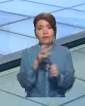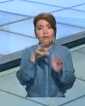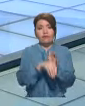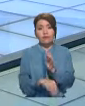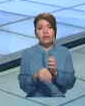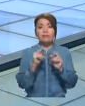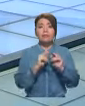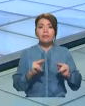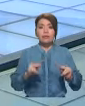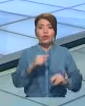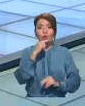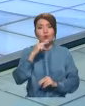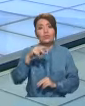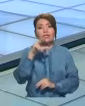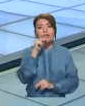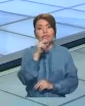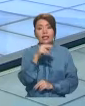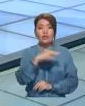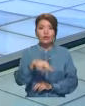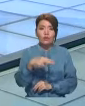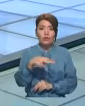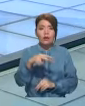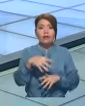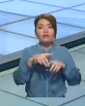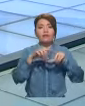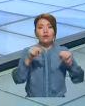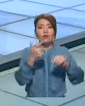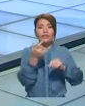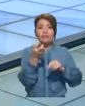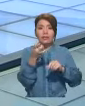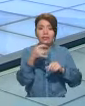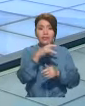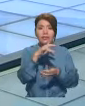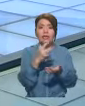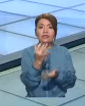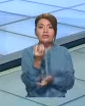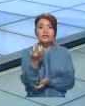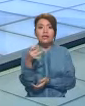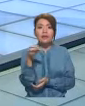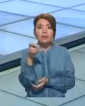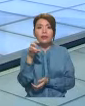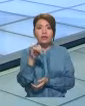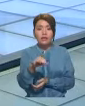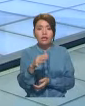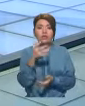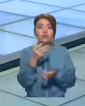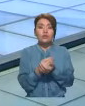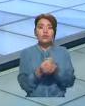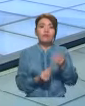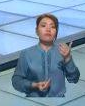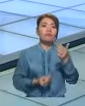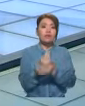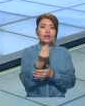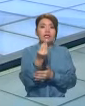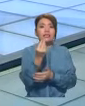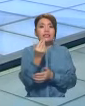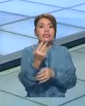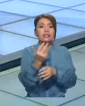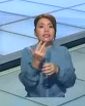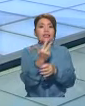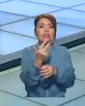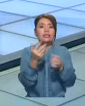и преподаватели русского языка и литературы в школе-гимназии столицы Сания Баймагамбетова. На своем посту она уже три десятка лет,